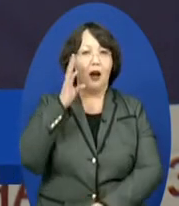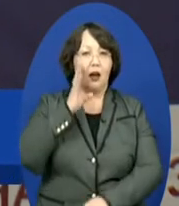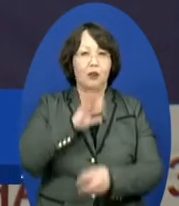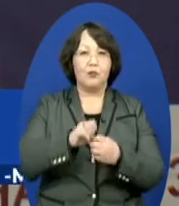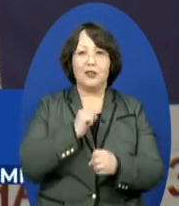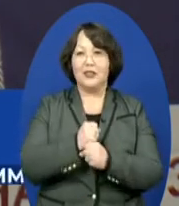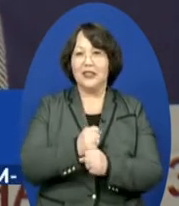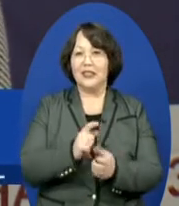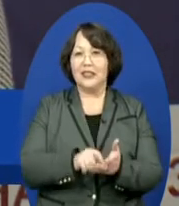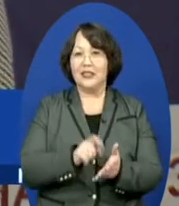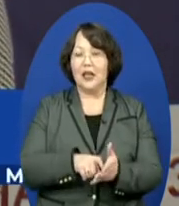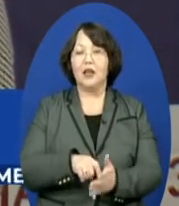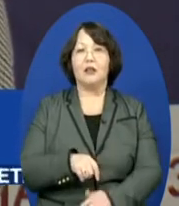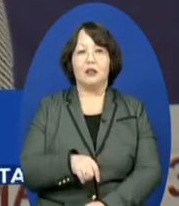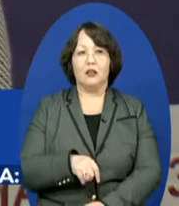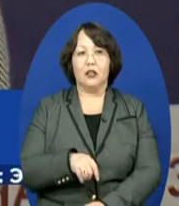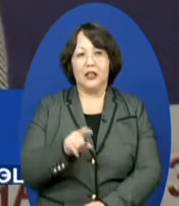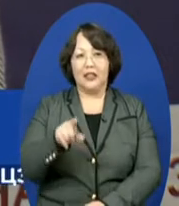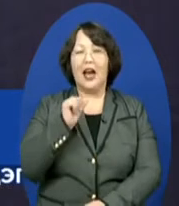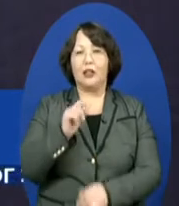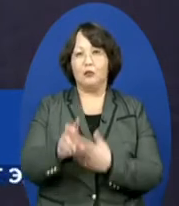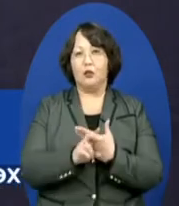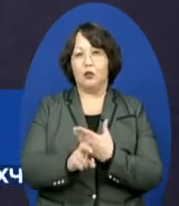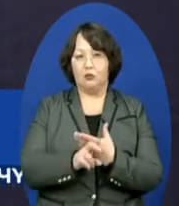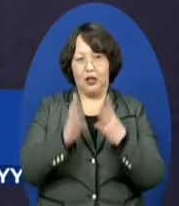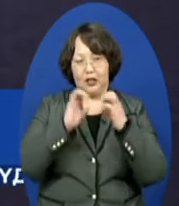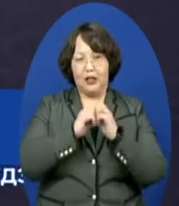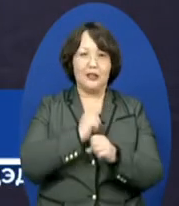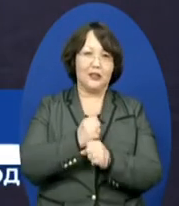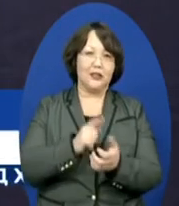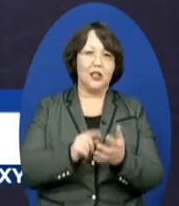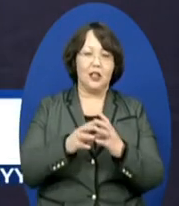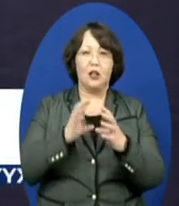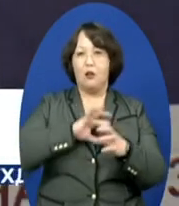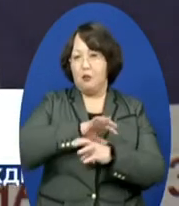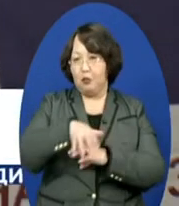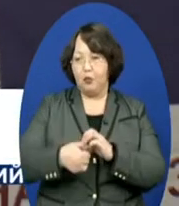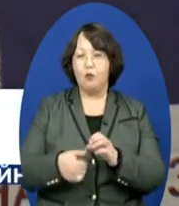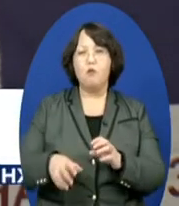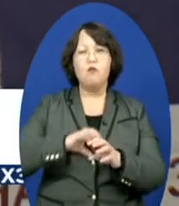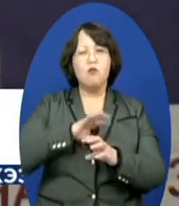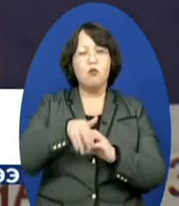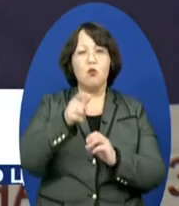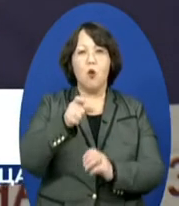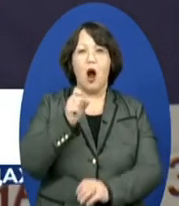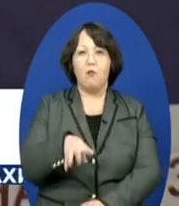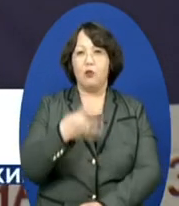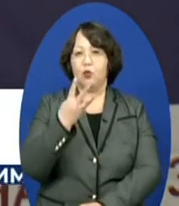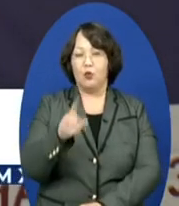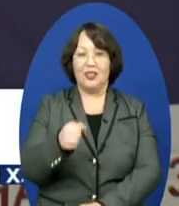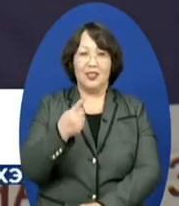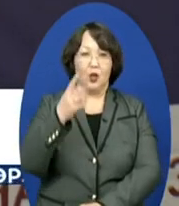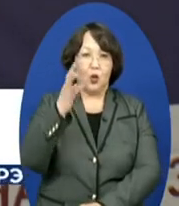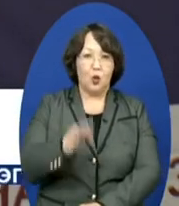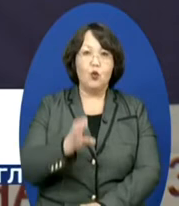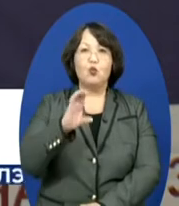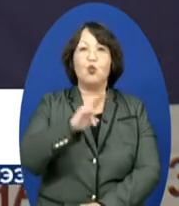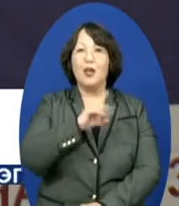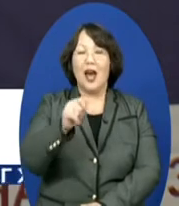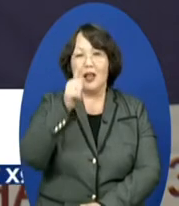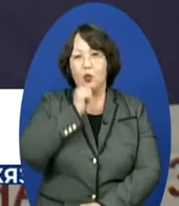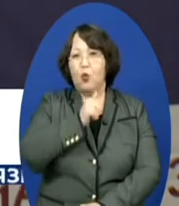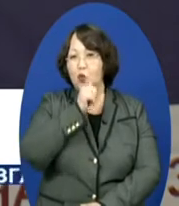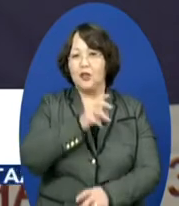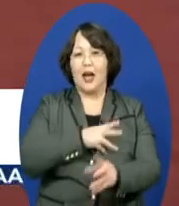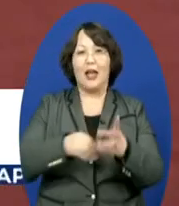вэ? Тэрэн шиг одоо сүрэгээс сэргийлэхийн тулд авах нь. Дэлхийд дахинд нийт хүн амын 1/4 сүрэгийн далд халдвартай гэсэн юм